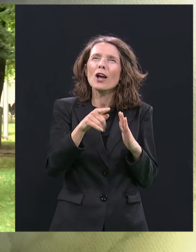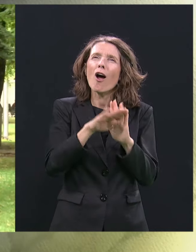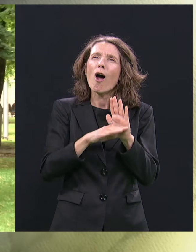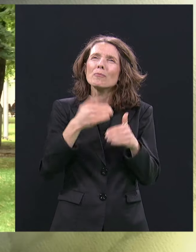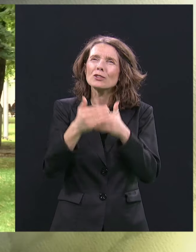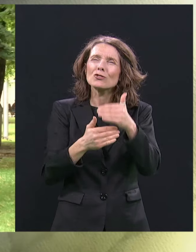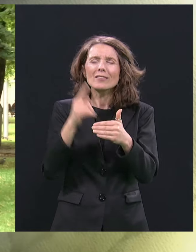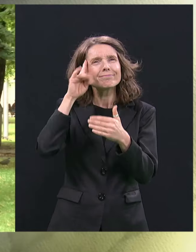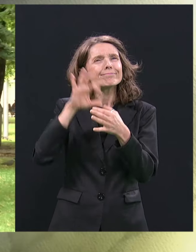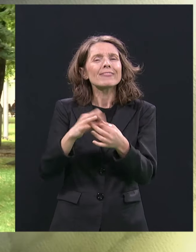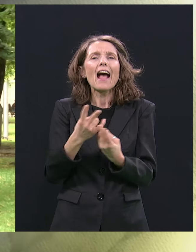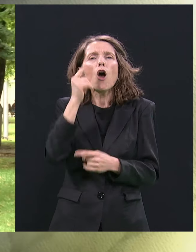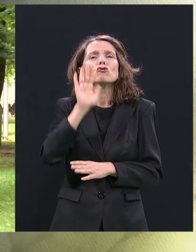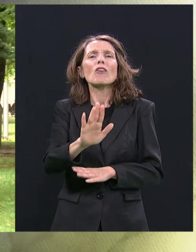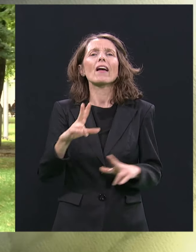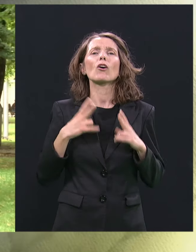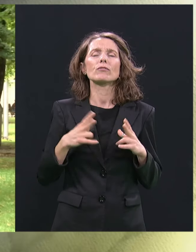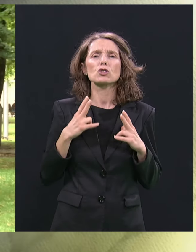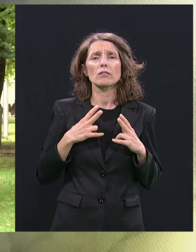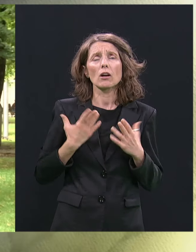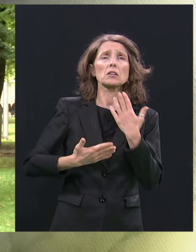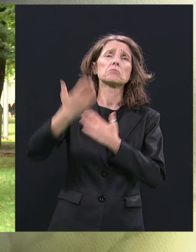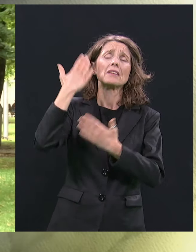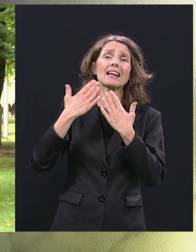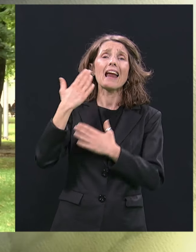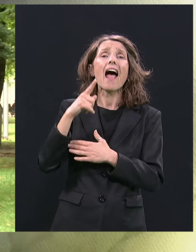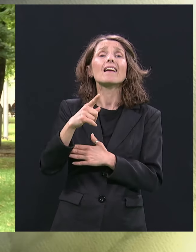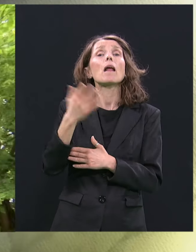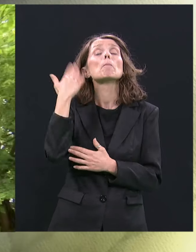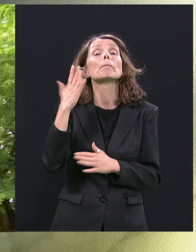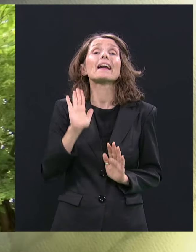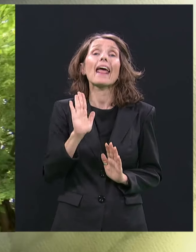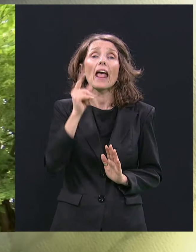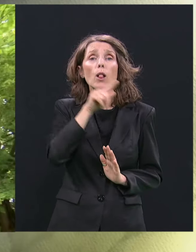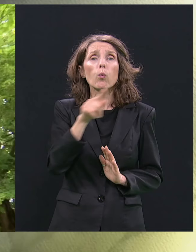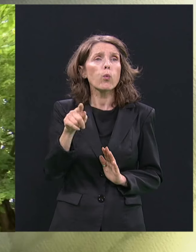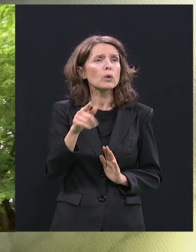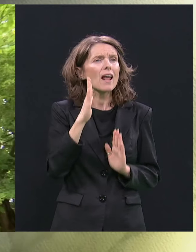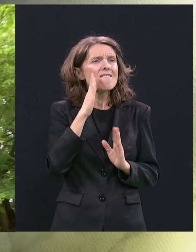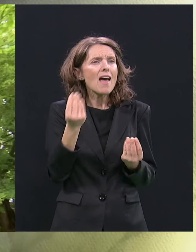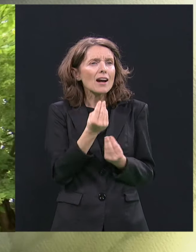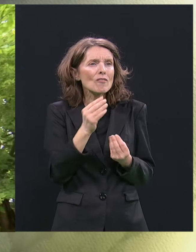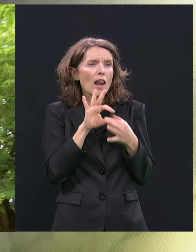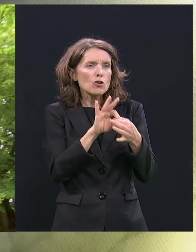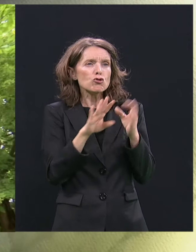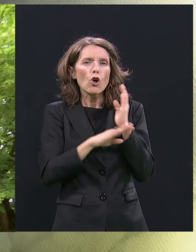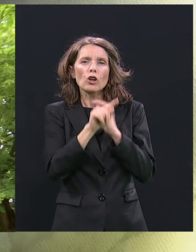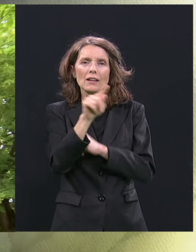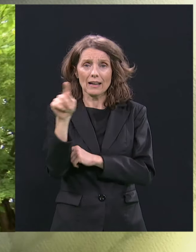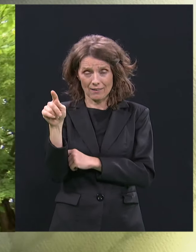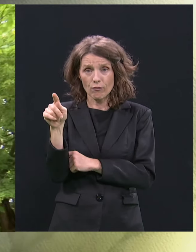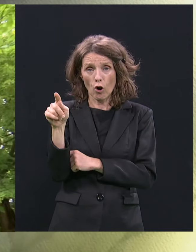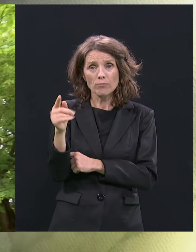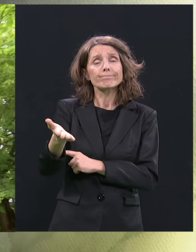sličan čoveku. Postojala su različita verovanja vezana za drveće. U čemu je suština animizma? U tome da čovek veruje